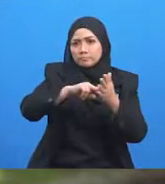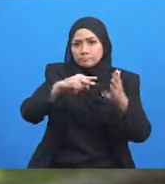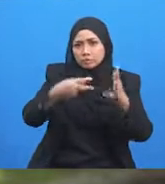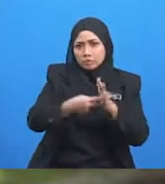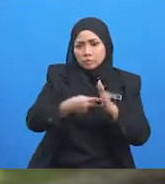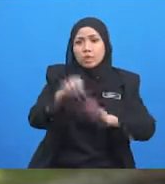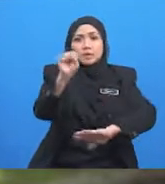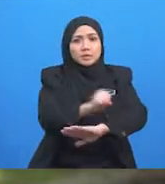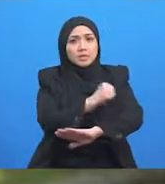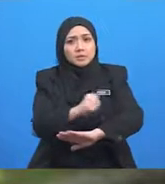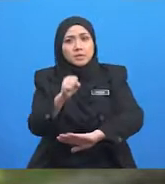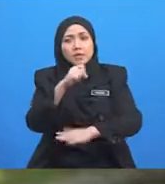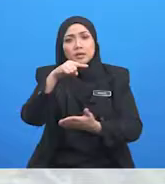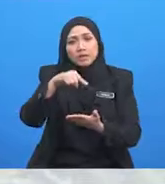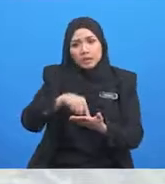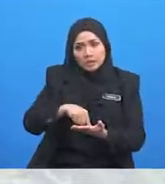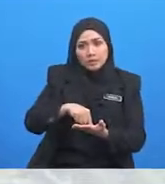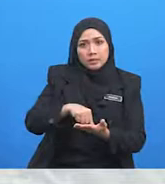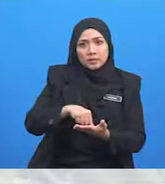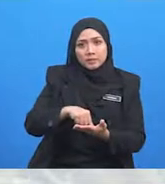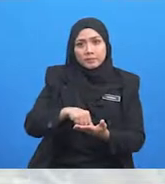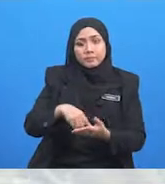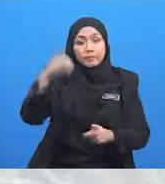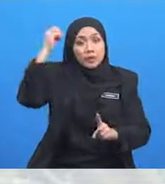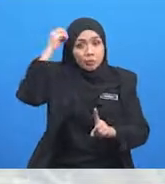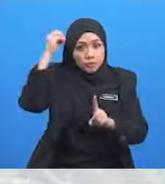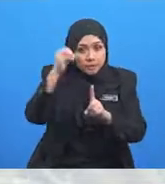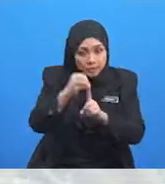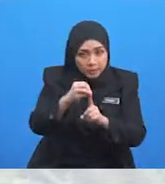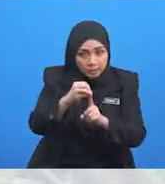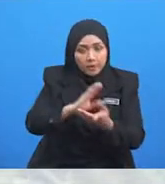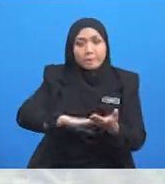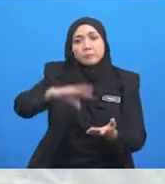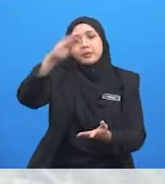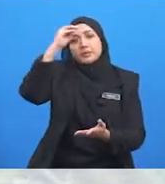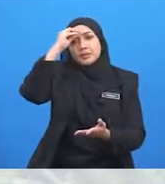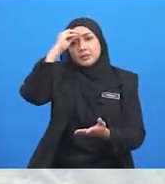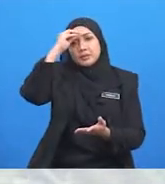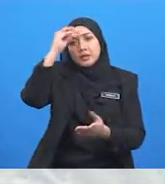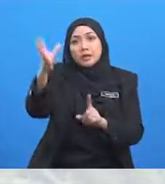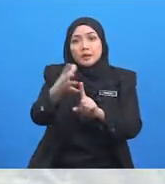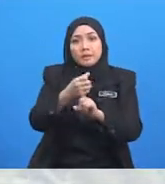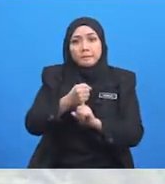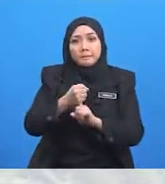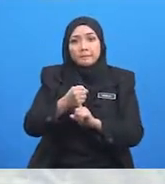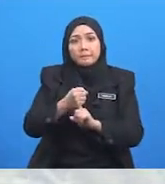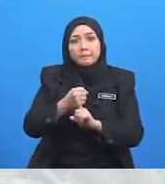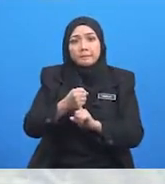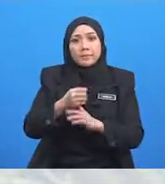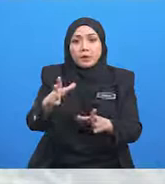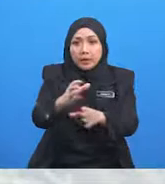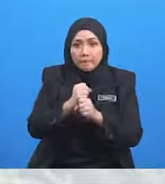komponen sastra yang akan kita pelajari, murid-murid diharapkan dapat memahami maksud